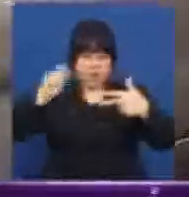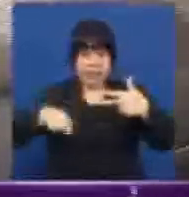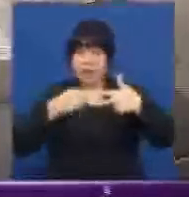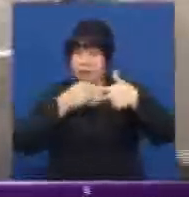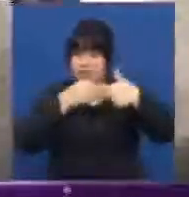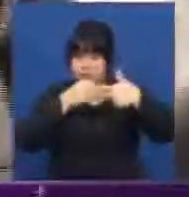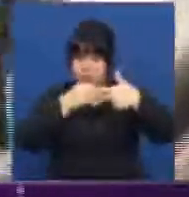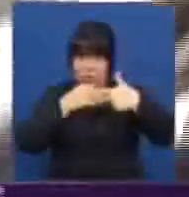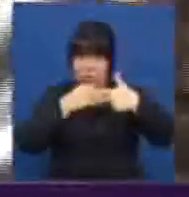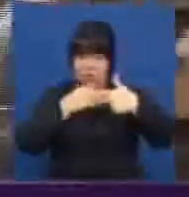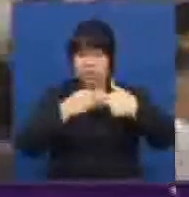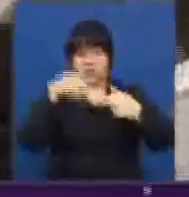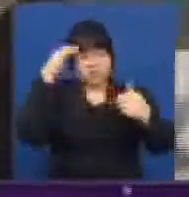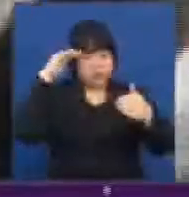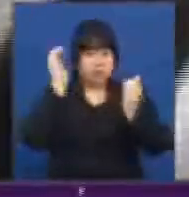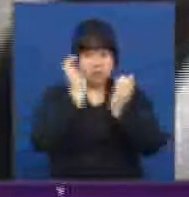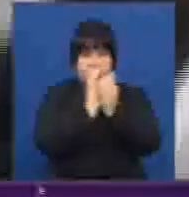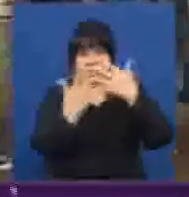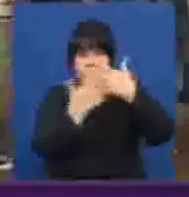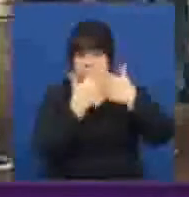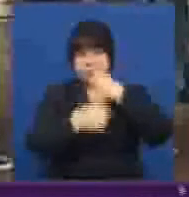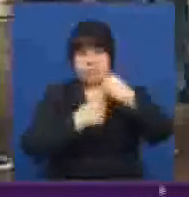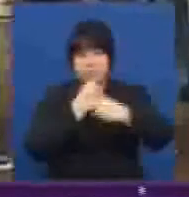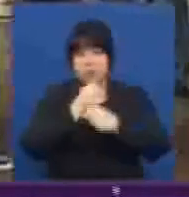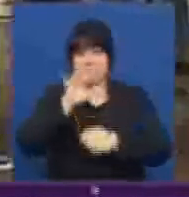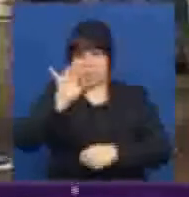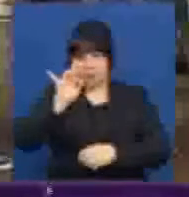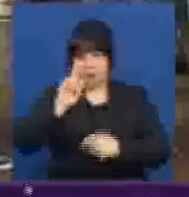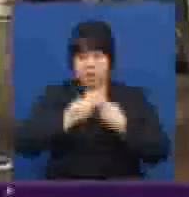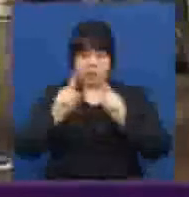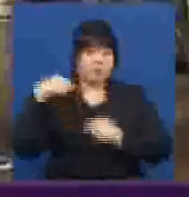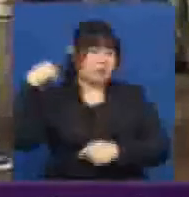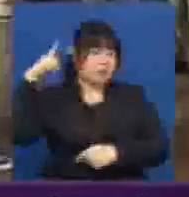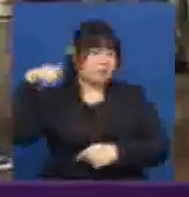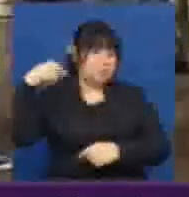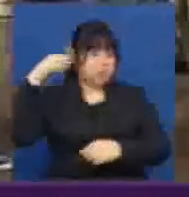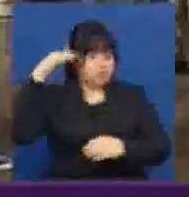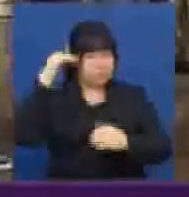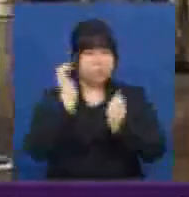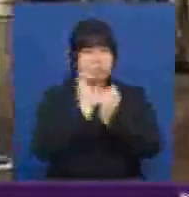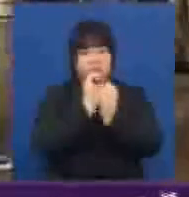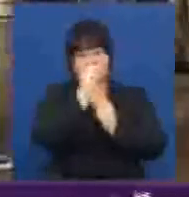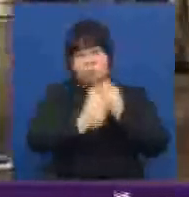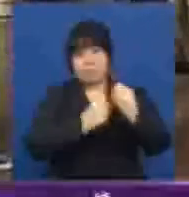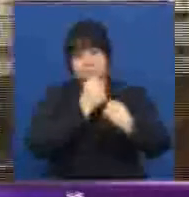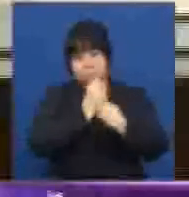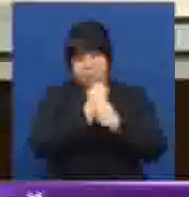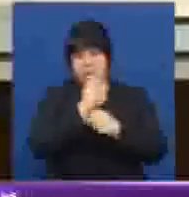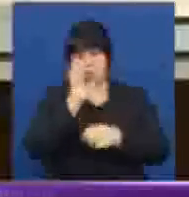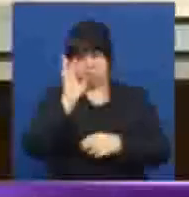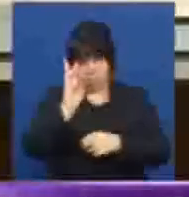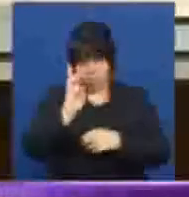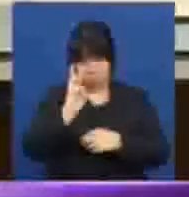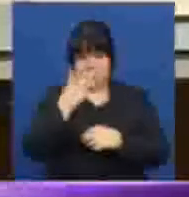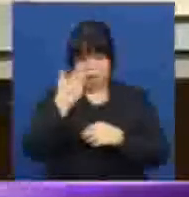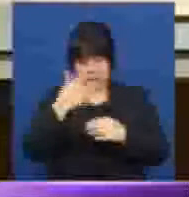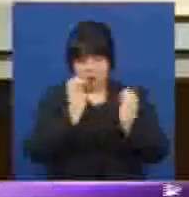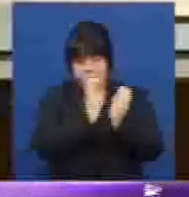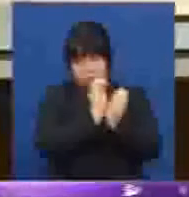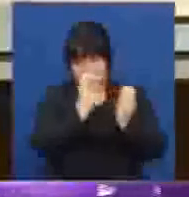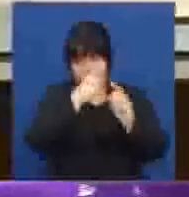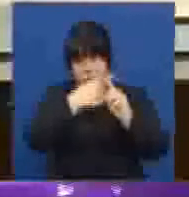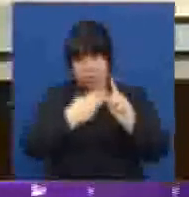8ปีส่วนนางสาวราตรีถูกตัดสินจำคุก6ปีก่อนที่จะได้รับการปล่อยตัวเมื่อวันที่1กุมภาพันธ์ที่ผ่านม